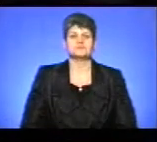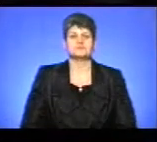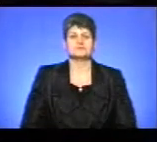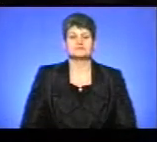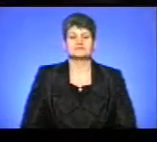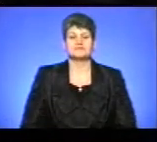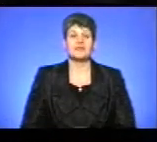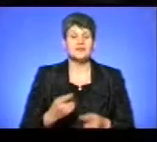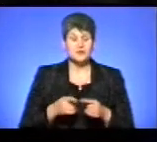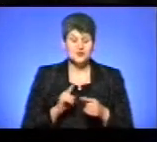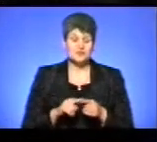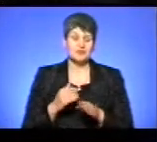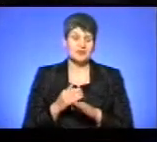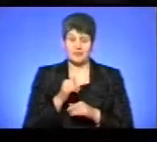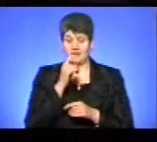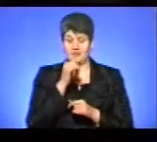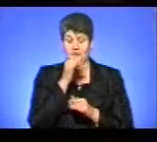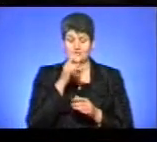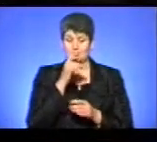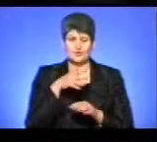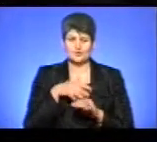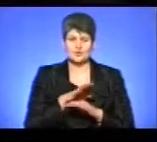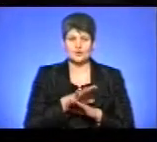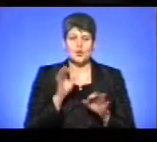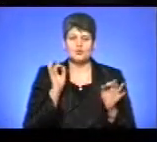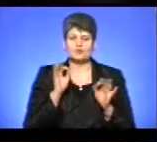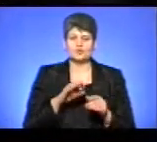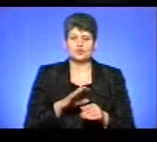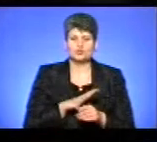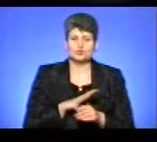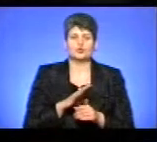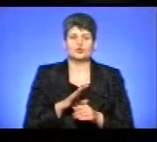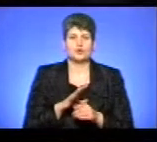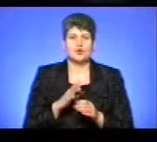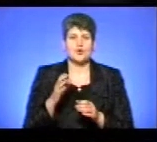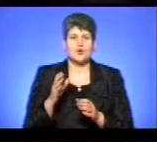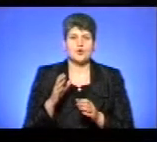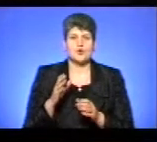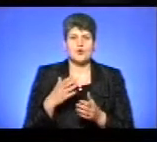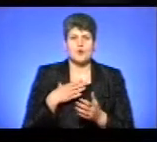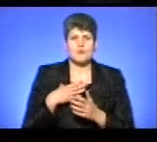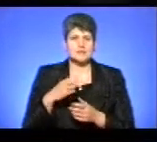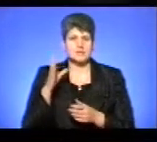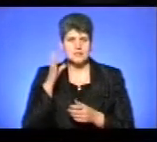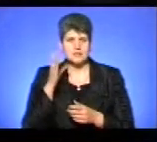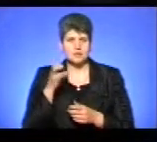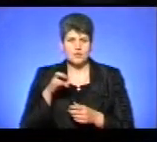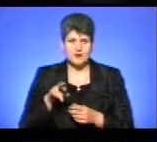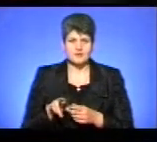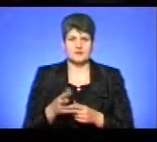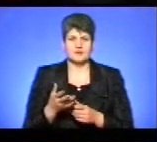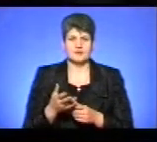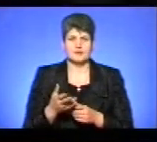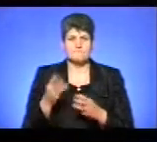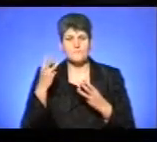На даному етапі я не можу зрозуміти, тому що озвучено було громадські слухання на рахунок, так як